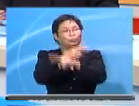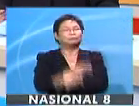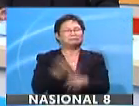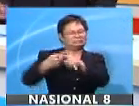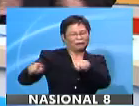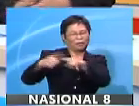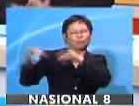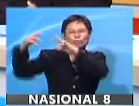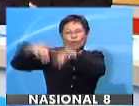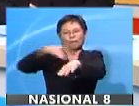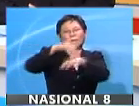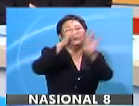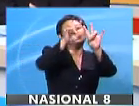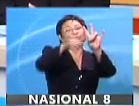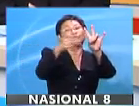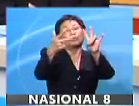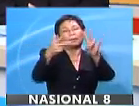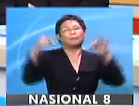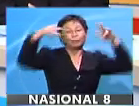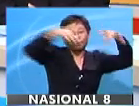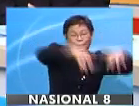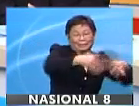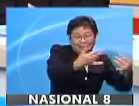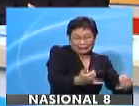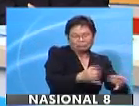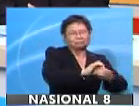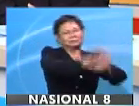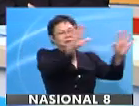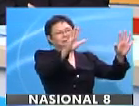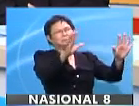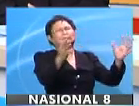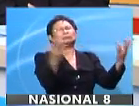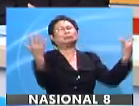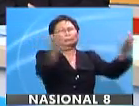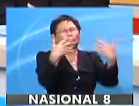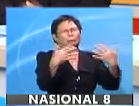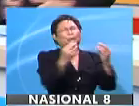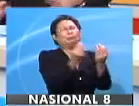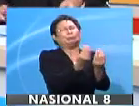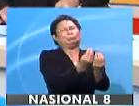perhimpunan yang diadakan pada 7 Mac lalu perhimpunan kali ini jelas tidak mendapat